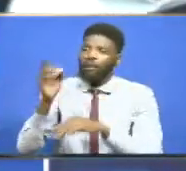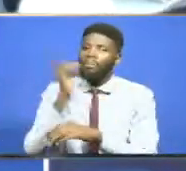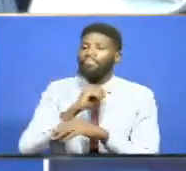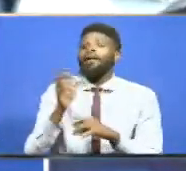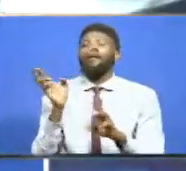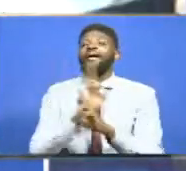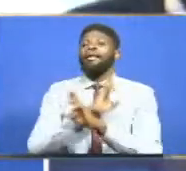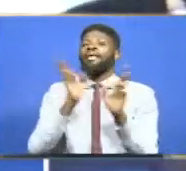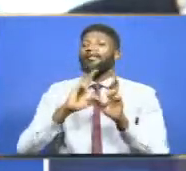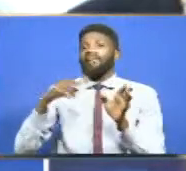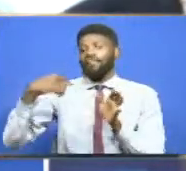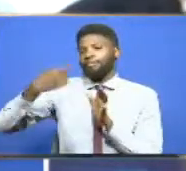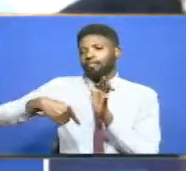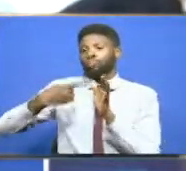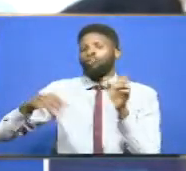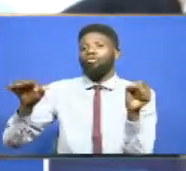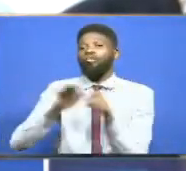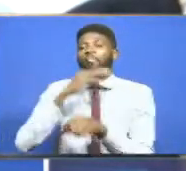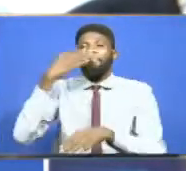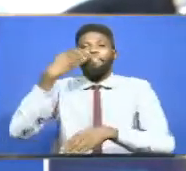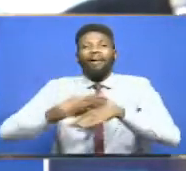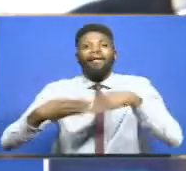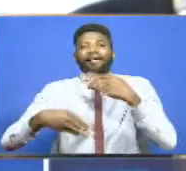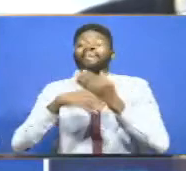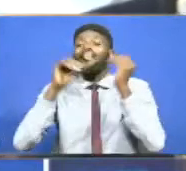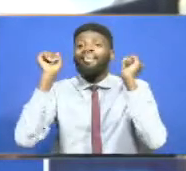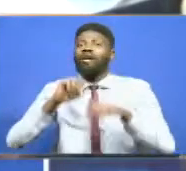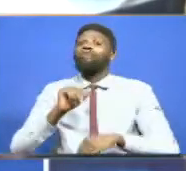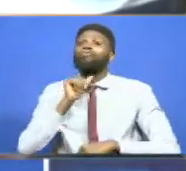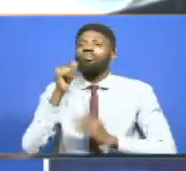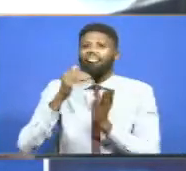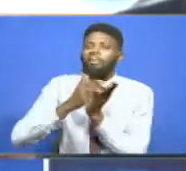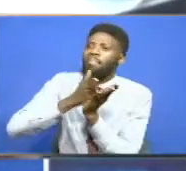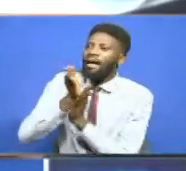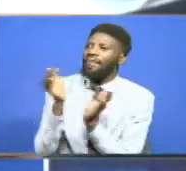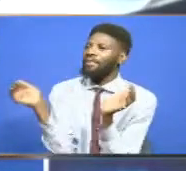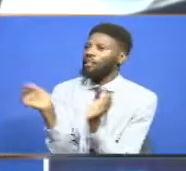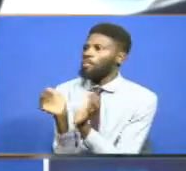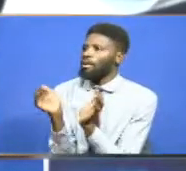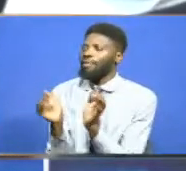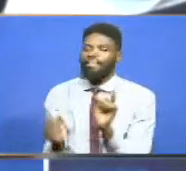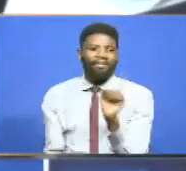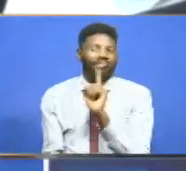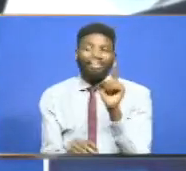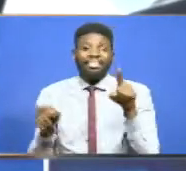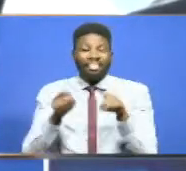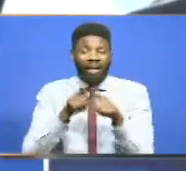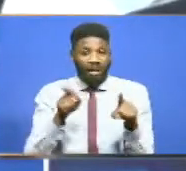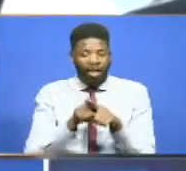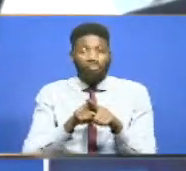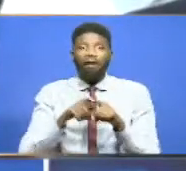factory kamilifu, sio satellite. Na vile wakulima